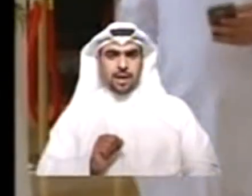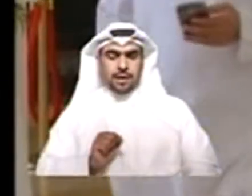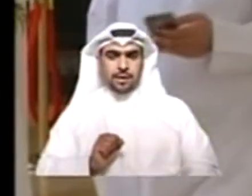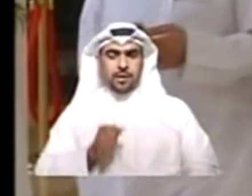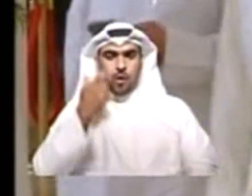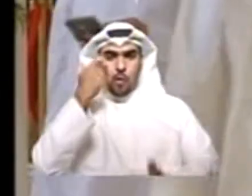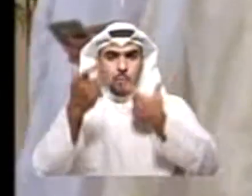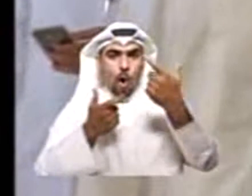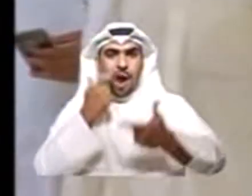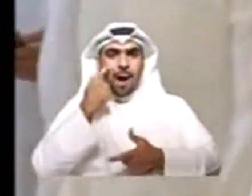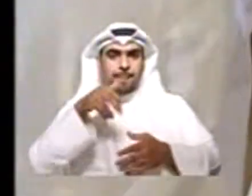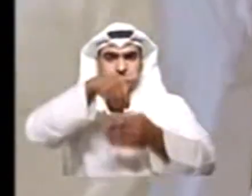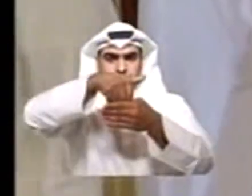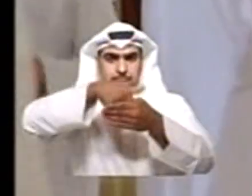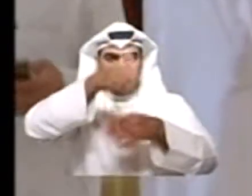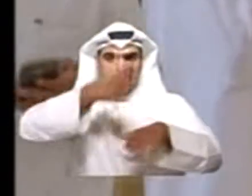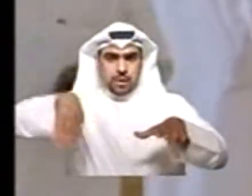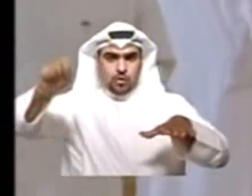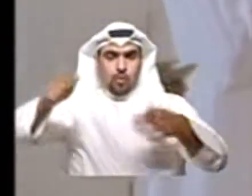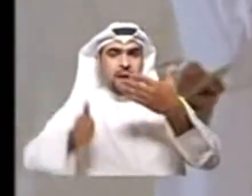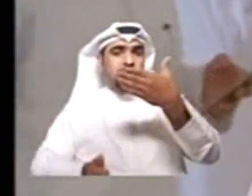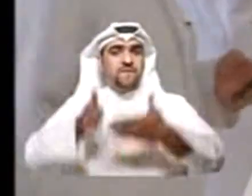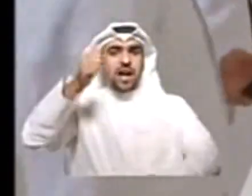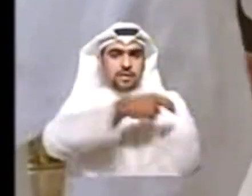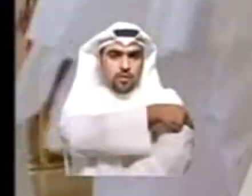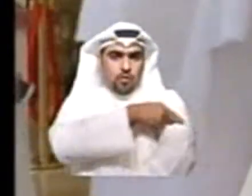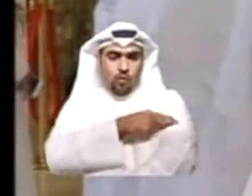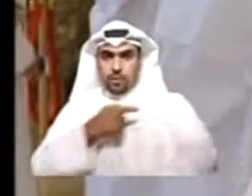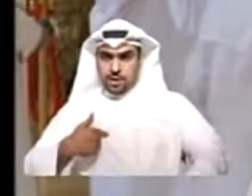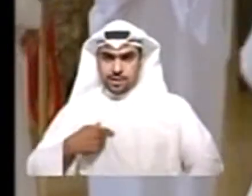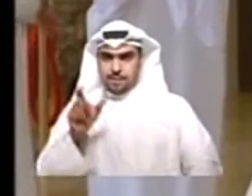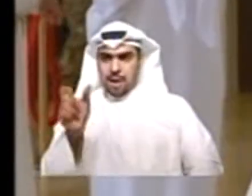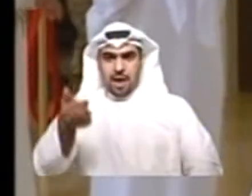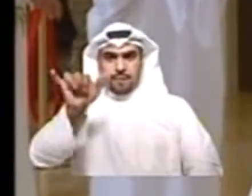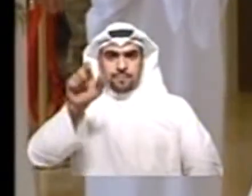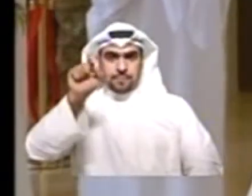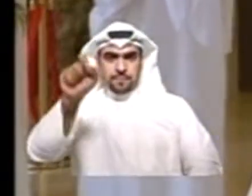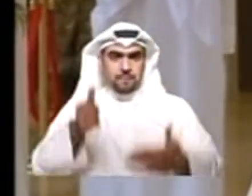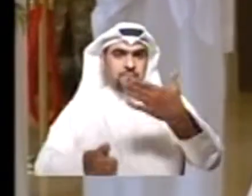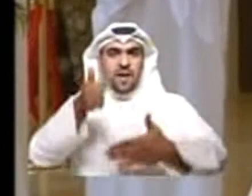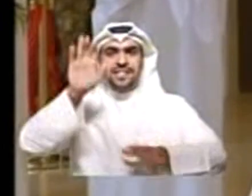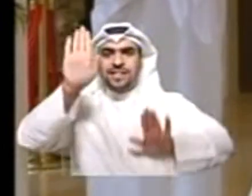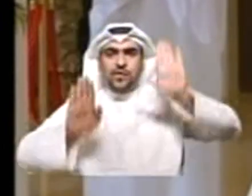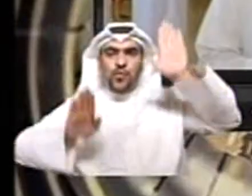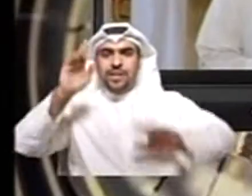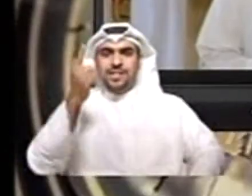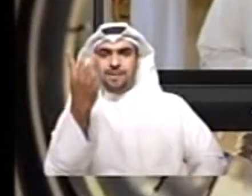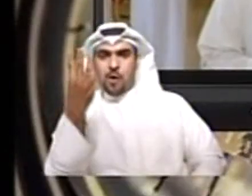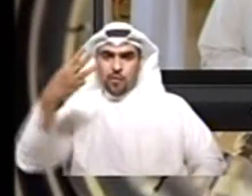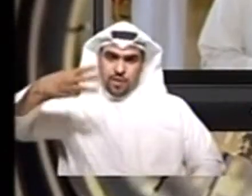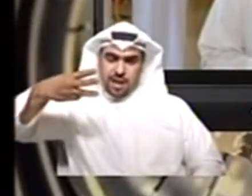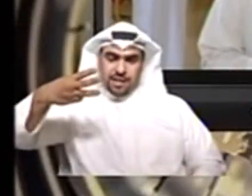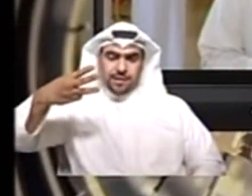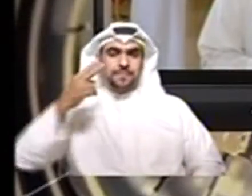الأمة، نعم، وحصل عليه النائب نايف المرداس ب 37 صوتا مقابل